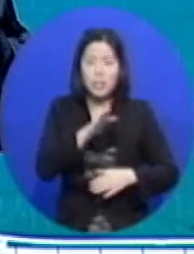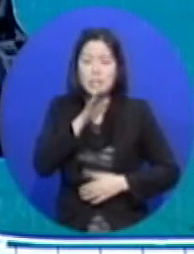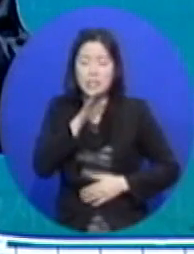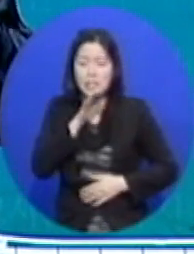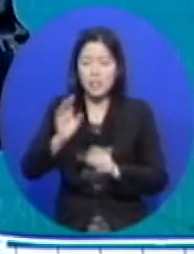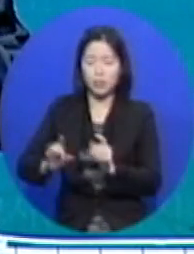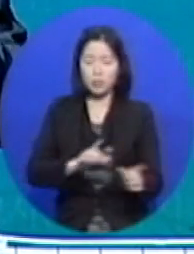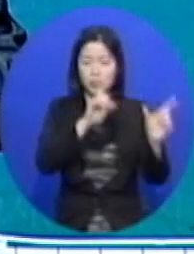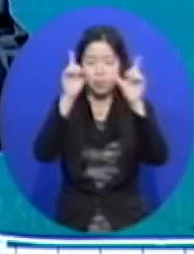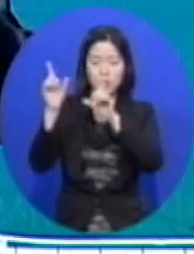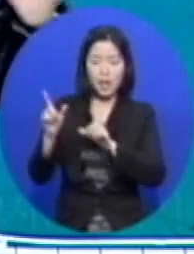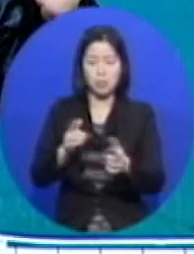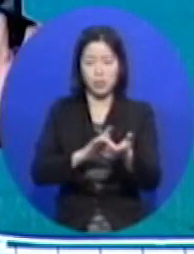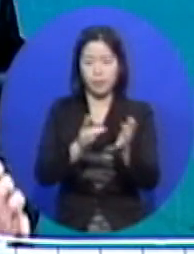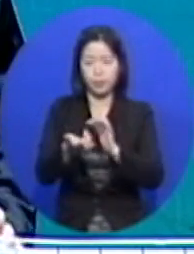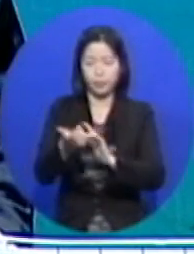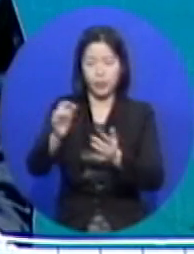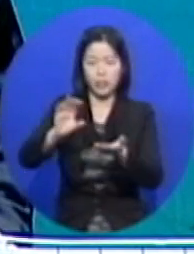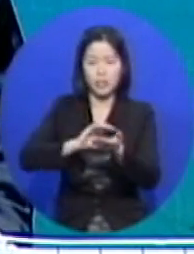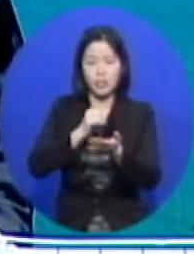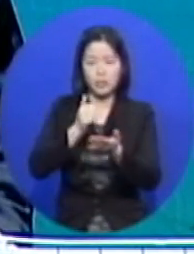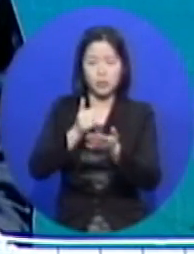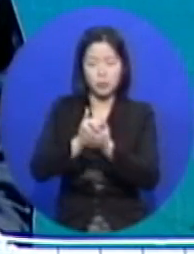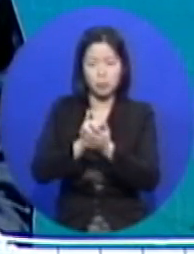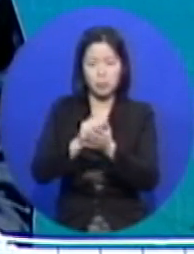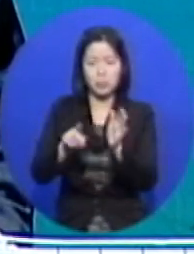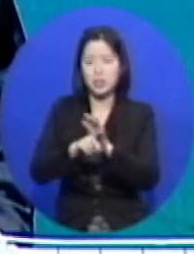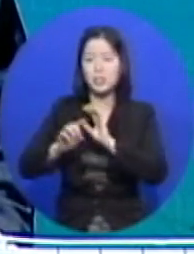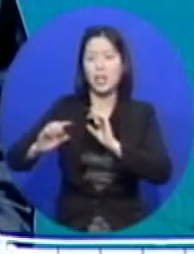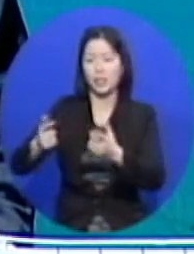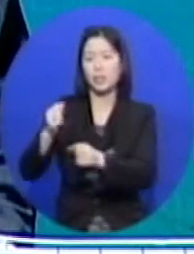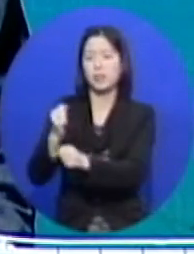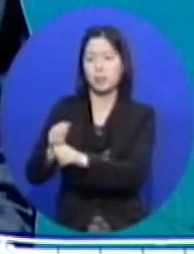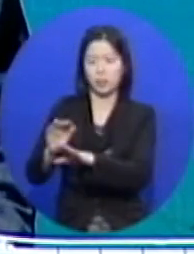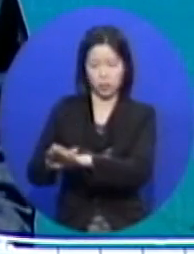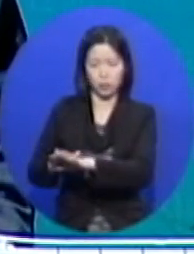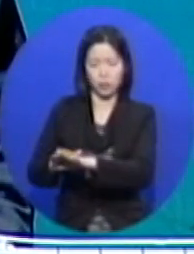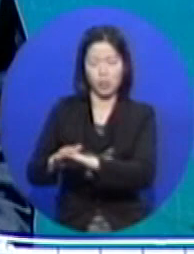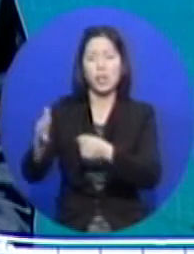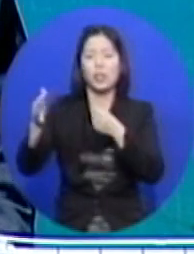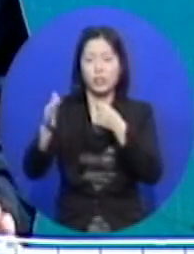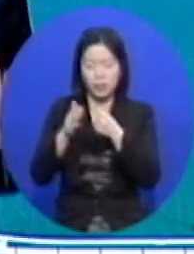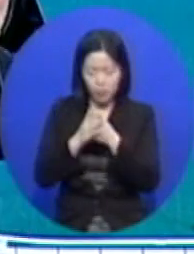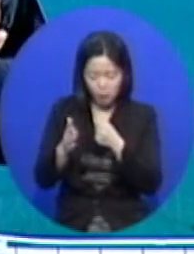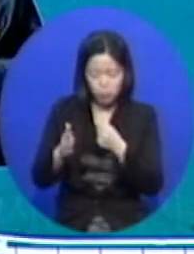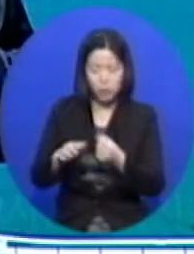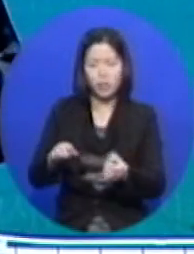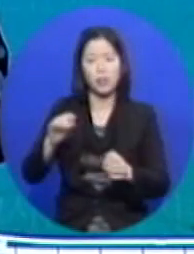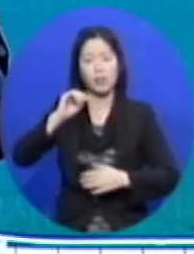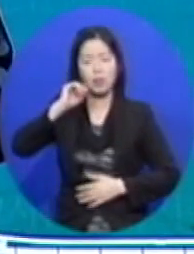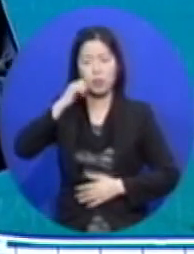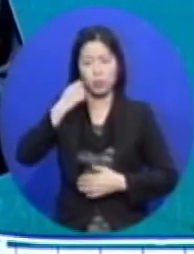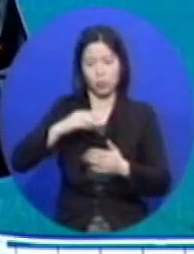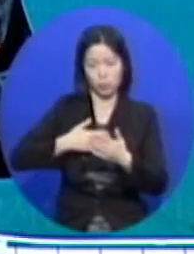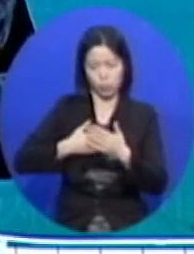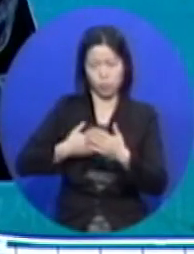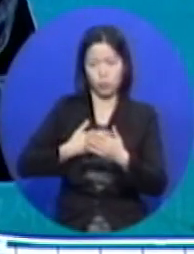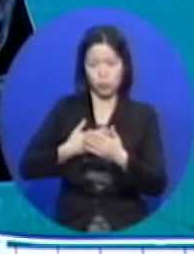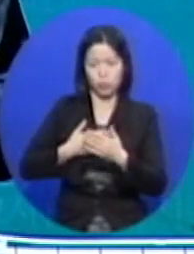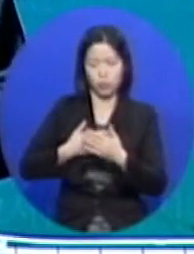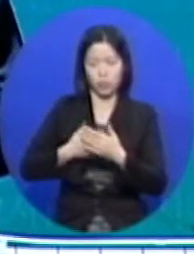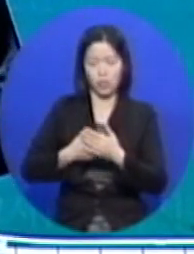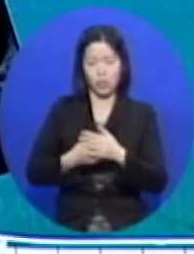예수님을 믿고 살지 않게 만드는 것입니다 그래서 무서운 거예요 비도서 1장 6절